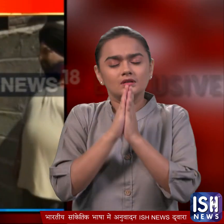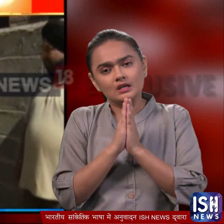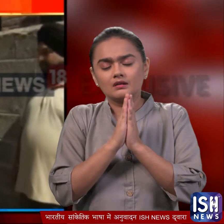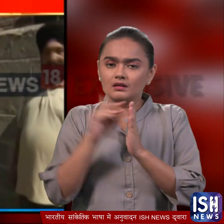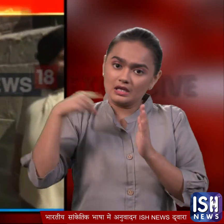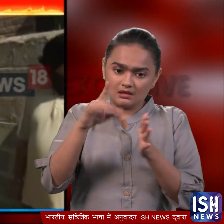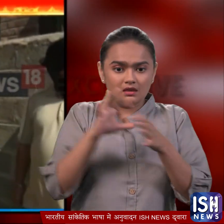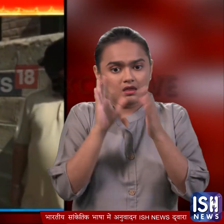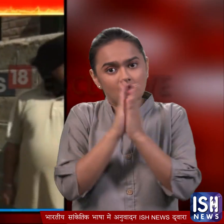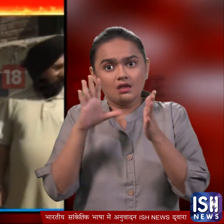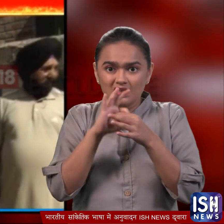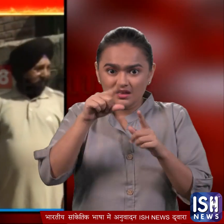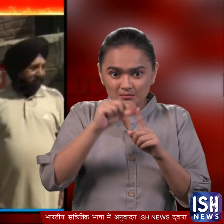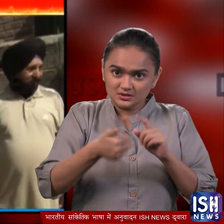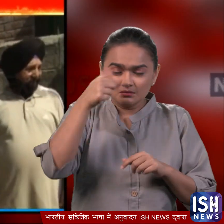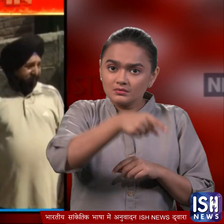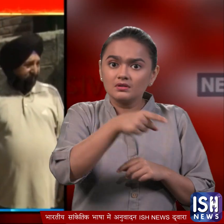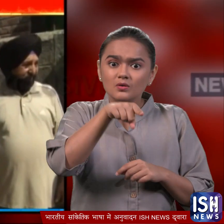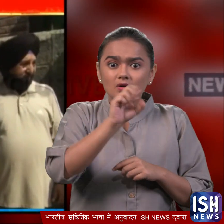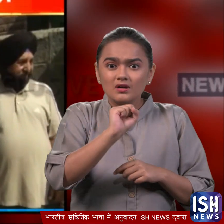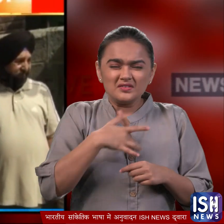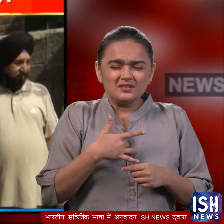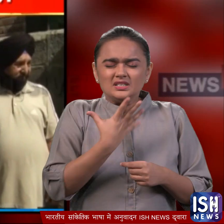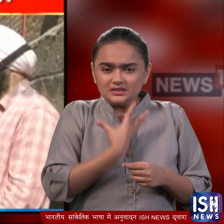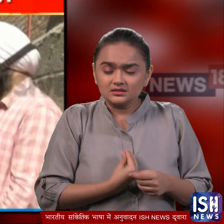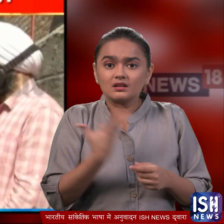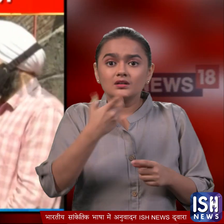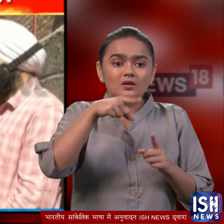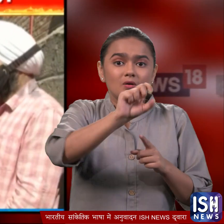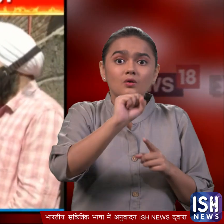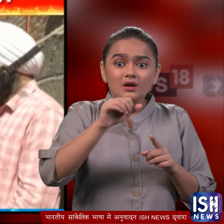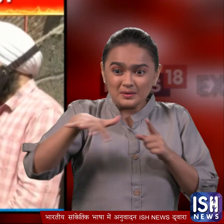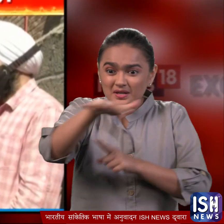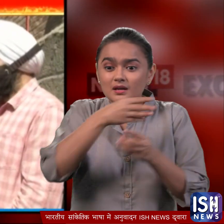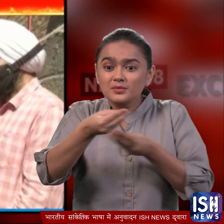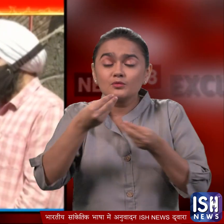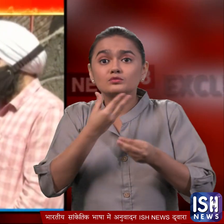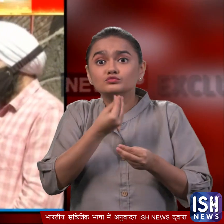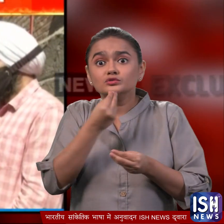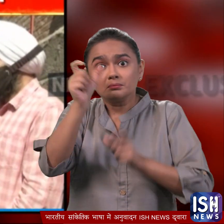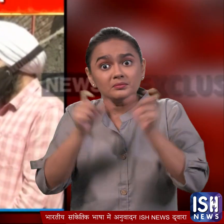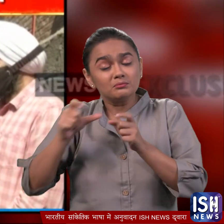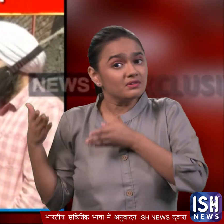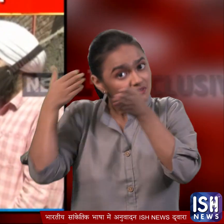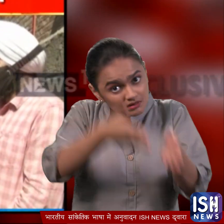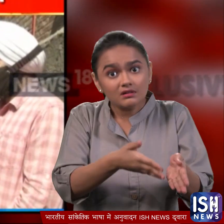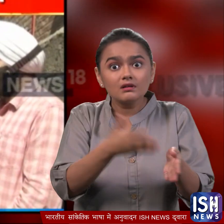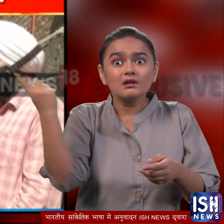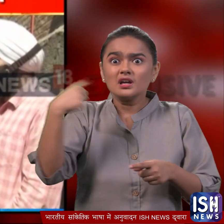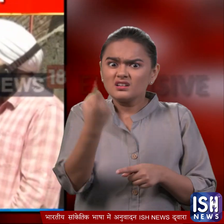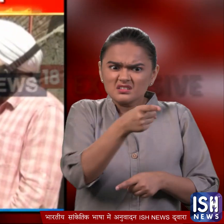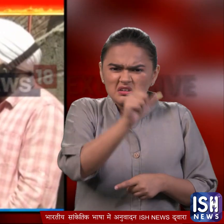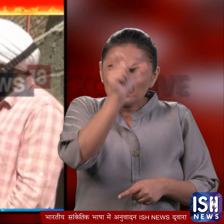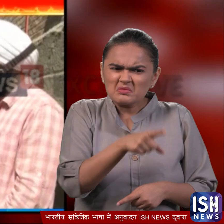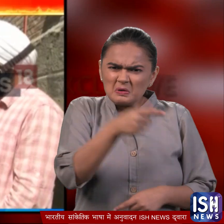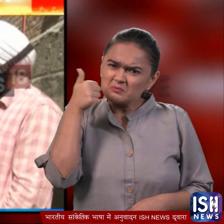धर्म के नाम पर सुपिंदर कौर नाम की जिस महिला प्रिंसिपल को मारा गया, उसके मातम में शरीक होने इलाके के मुस्लिम भी पहुंचे, वो भी ऐसे जो